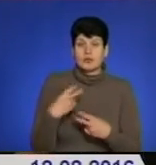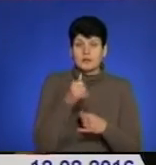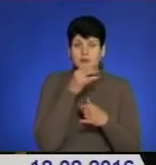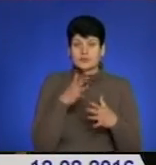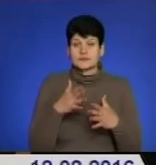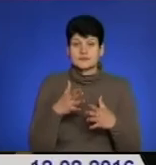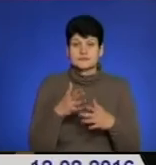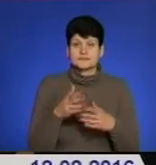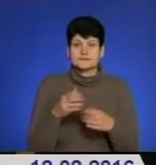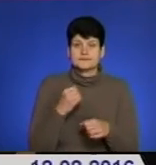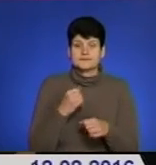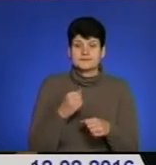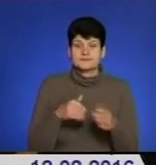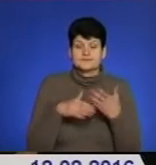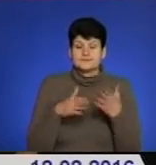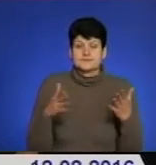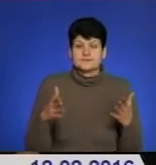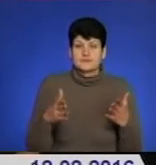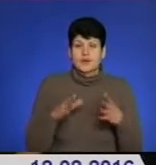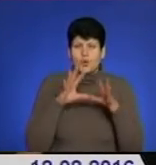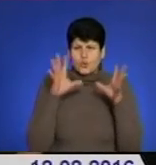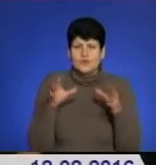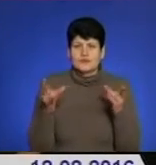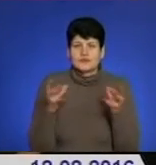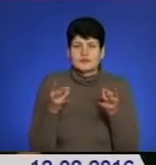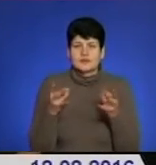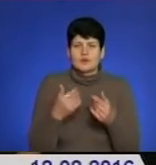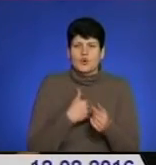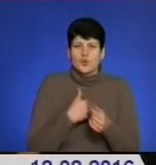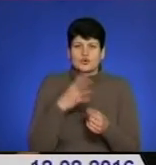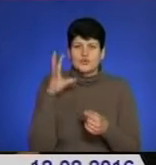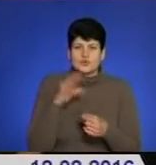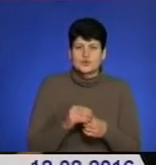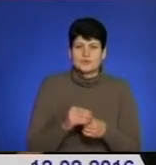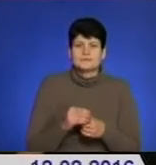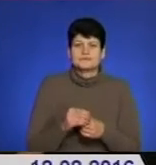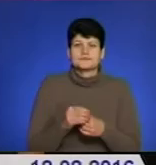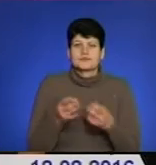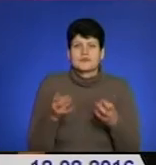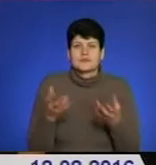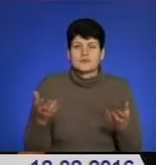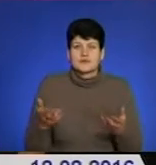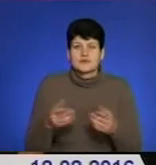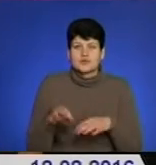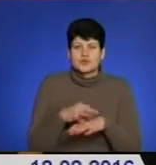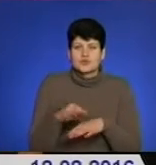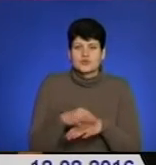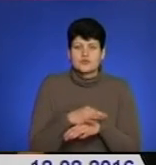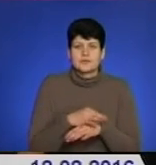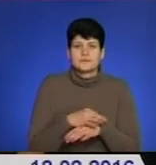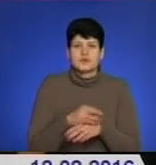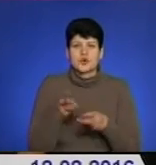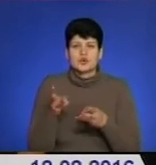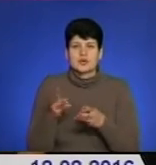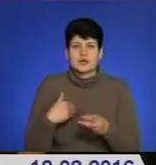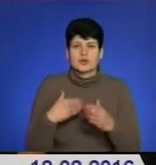дати. І кругом, і все треба кругом, і хочуть всього, і все потрібно. У чоловік кочегаром,